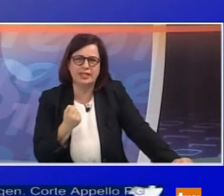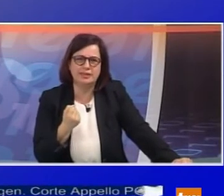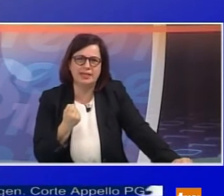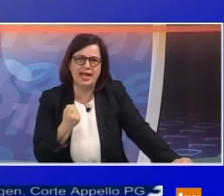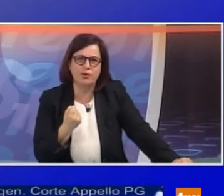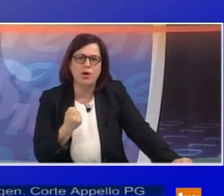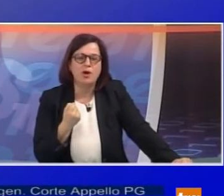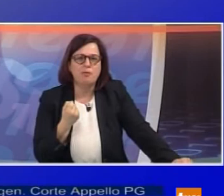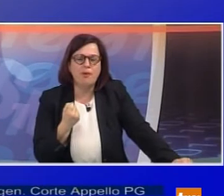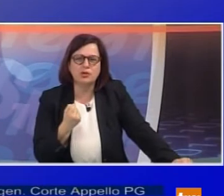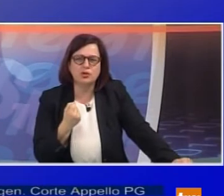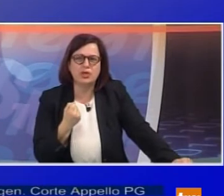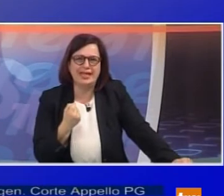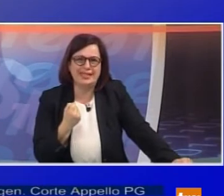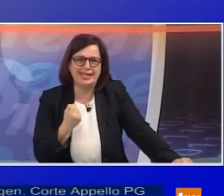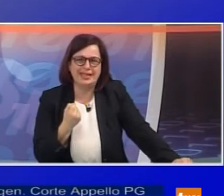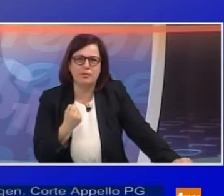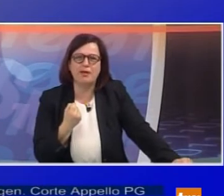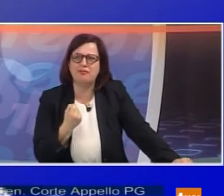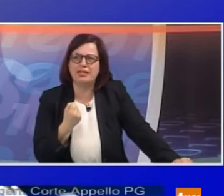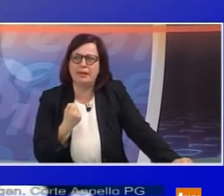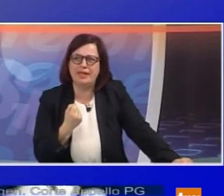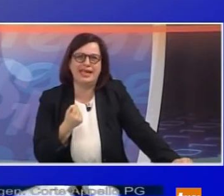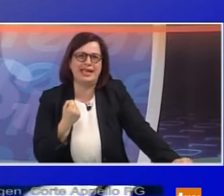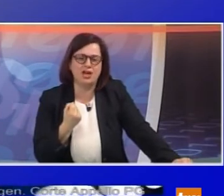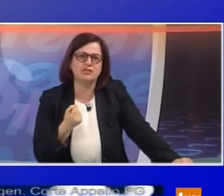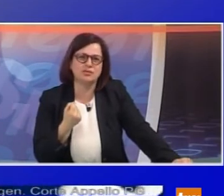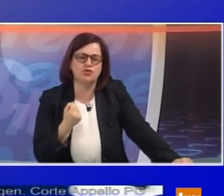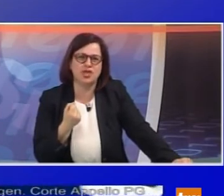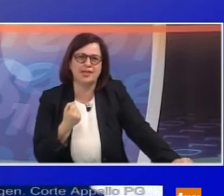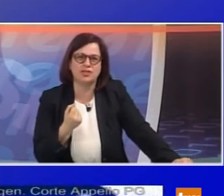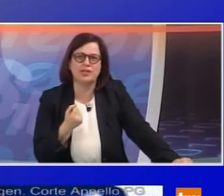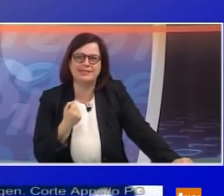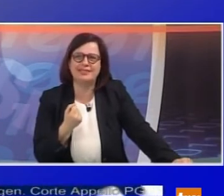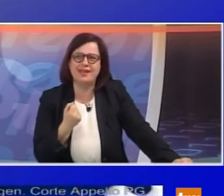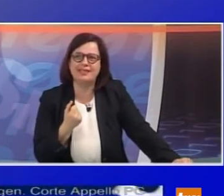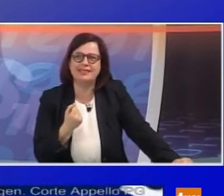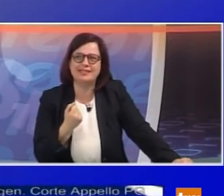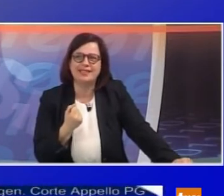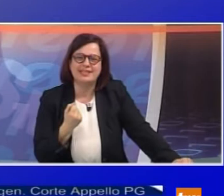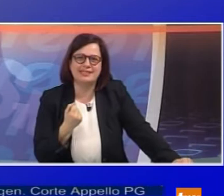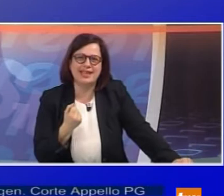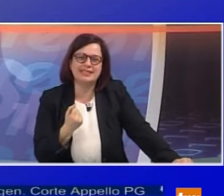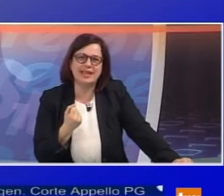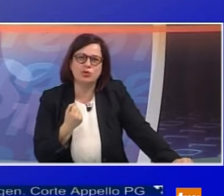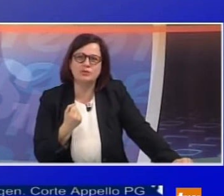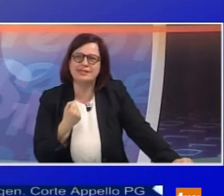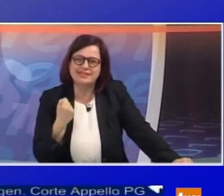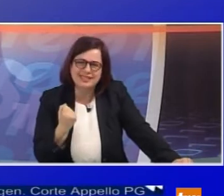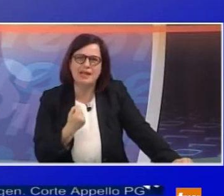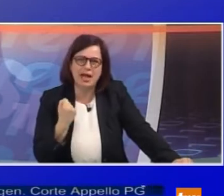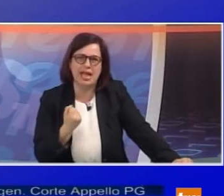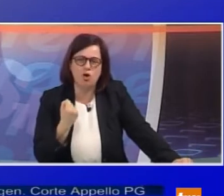bisogno, 20.000 euro. Poi, dottor Cardella, proviamo a fargli capire che cosa succede, cioè si entra in